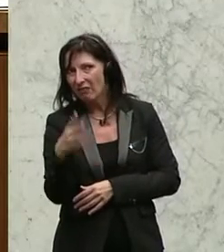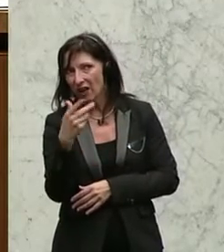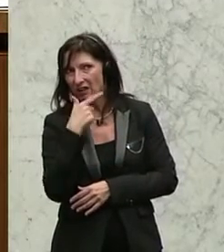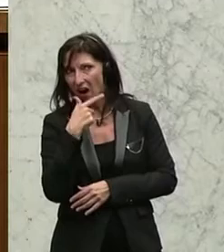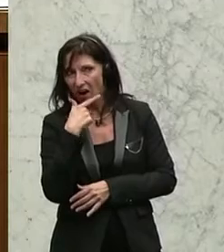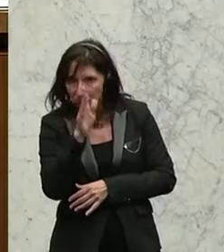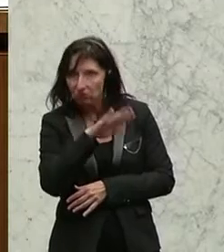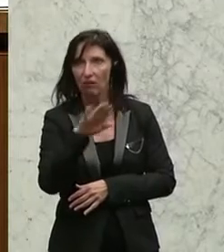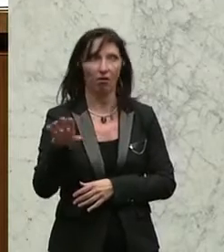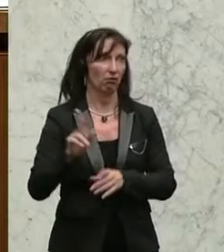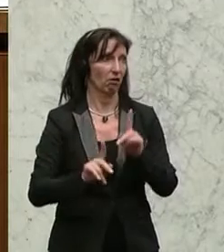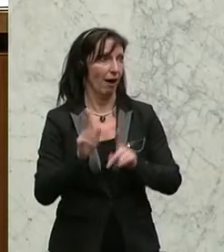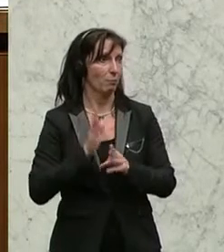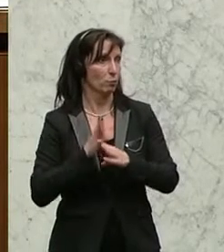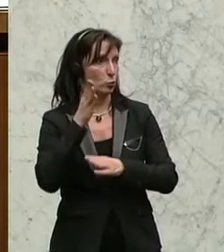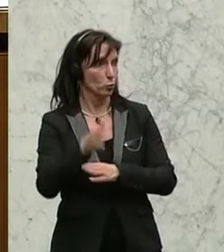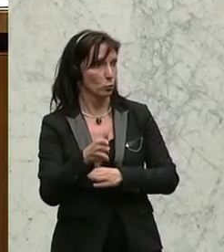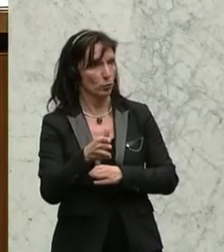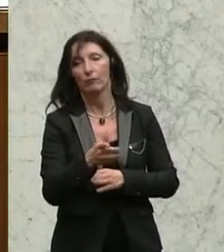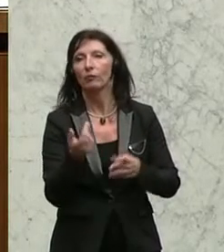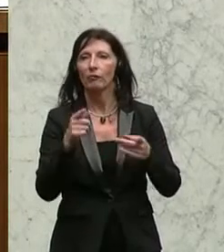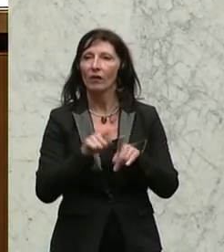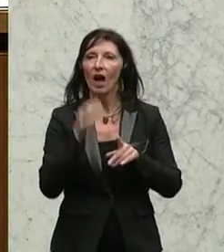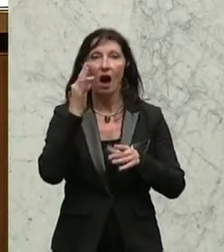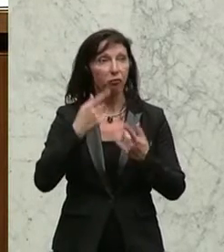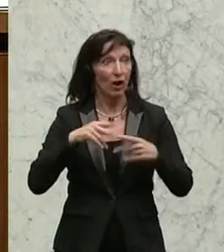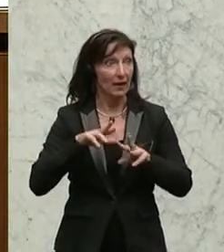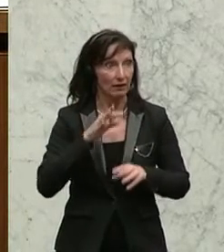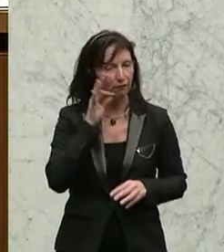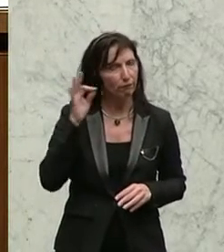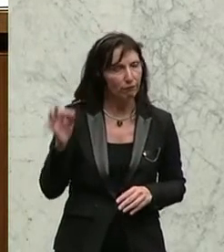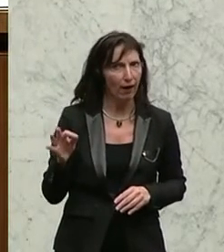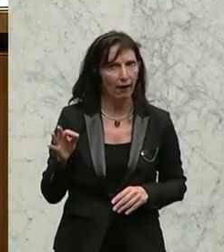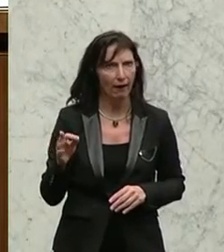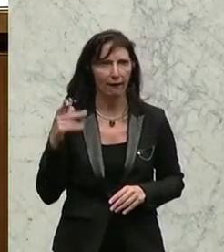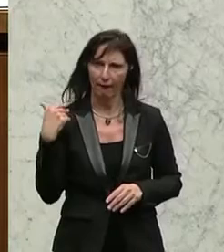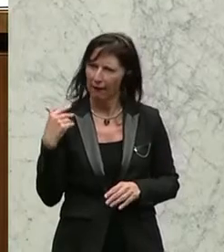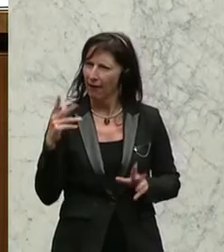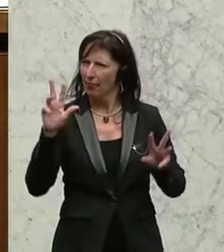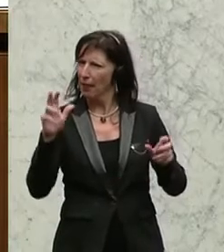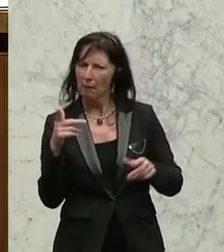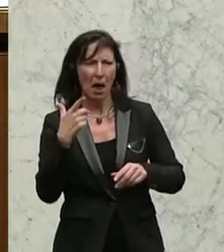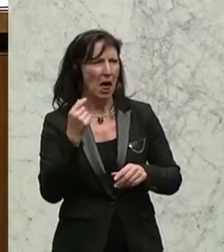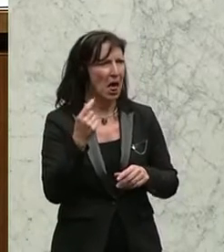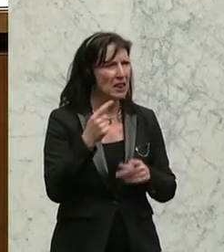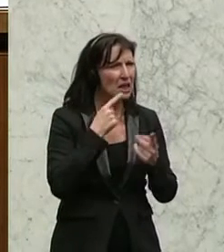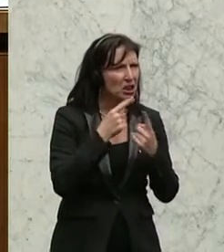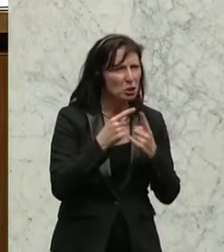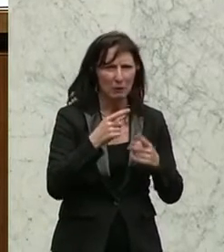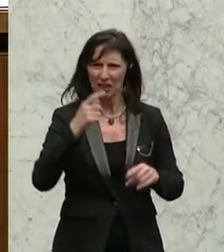gehen bei uns in den Kindergarten. Und ich habe auch die Frau Landesrätin gefragt, wie sich das dann mit den Elterngesprächen und mit den